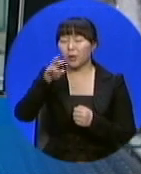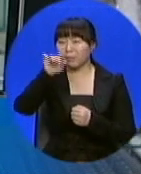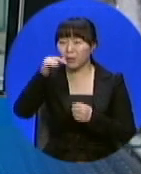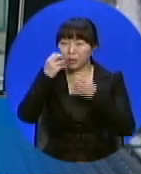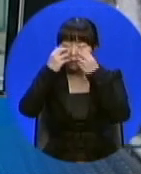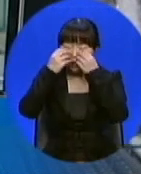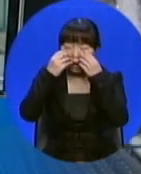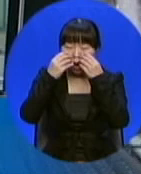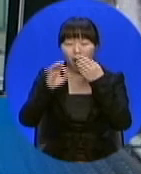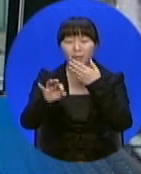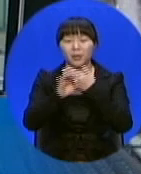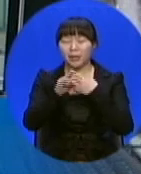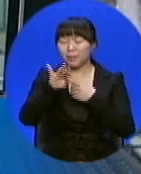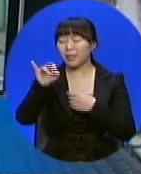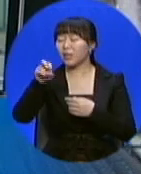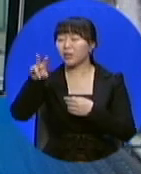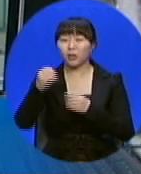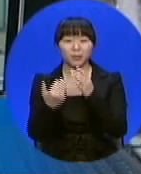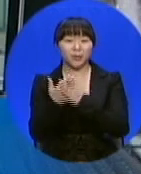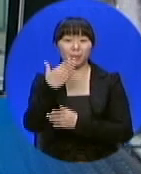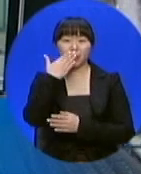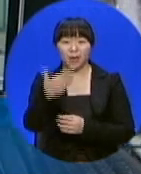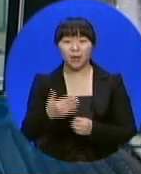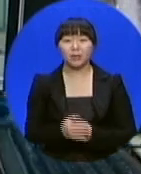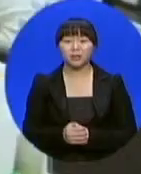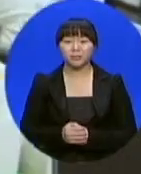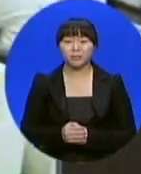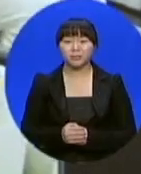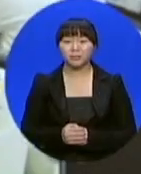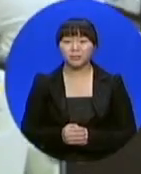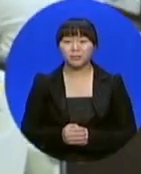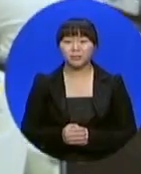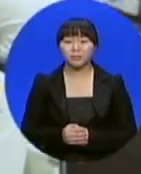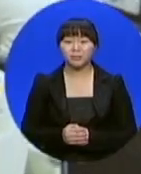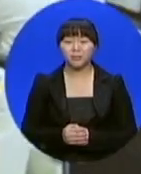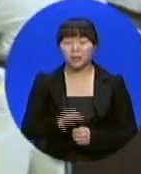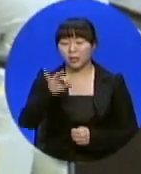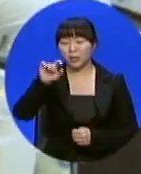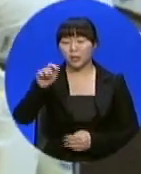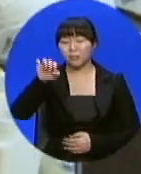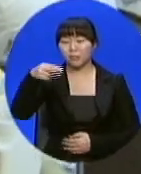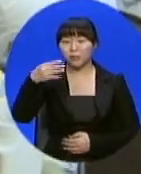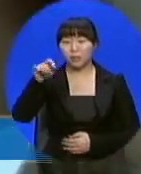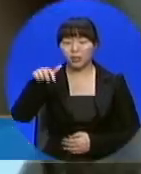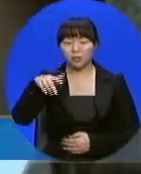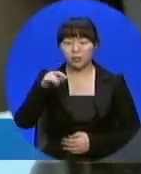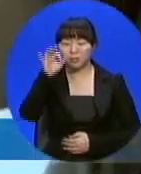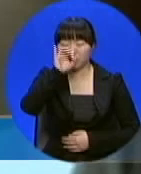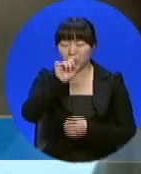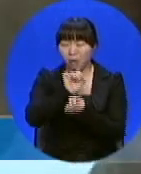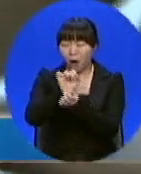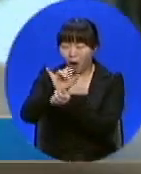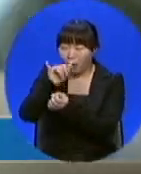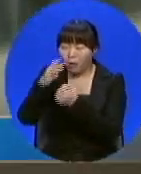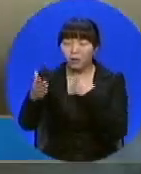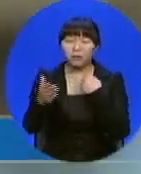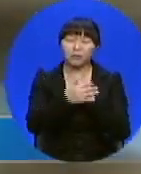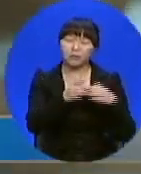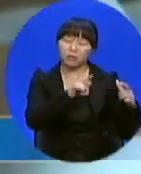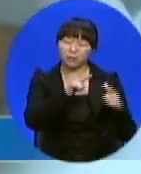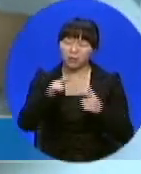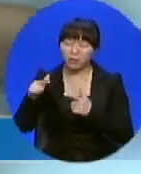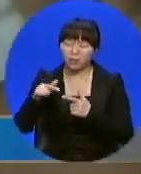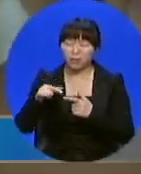되게 되면 이제 비염 같은 걸 또 발생을 시킬 수가 있게 됩니다. 또한 인플루엔자 독감이 유행하고 있는 요즘 많은 세균을 갖고